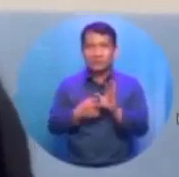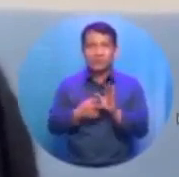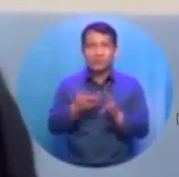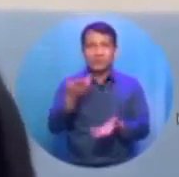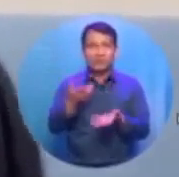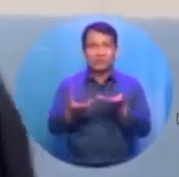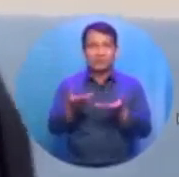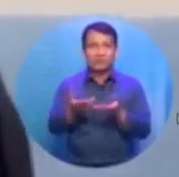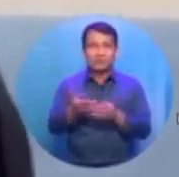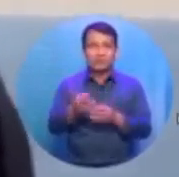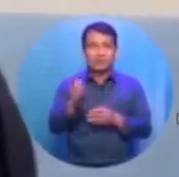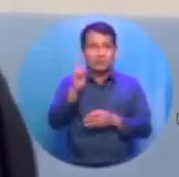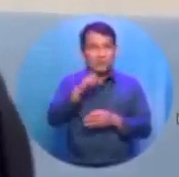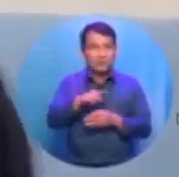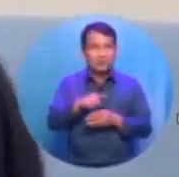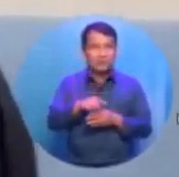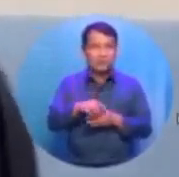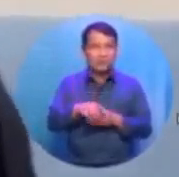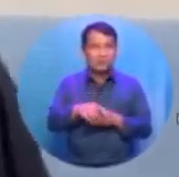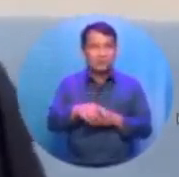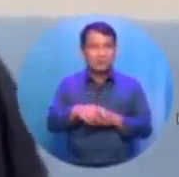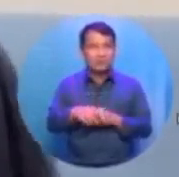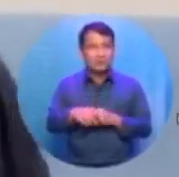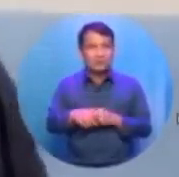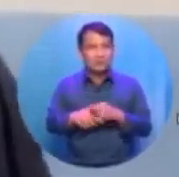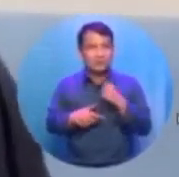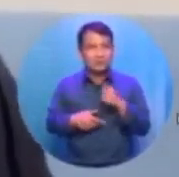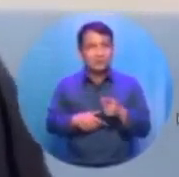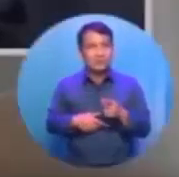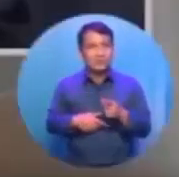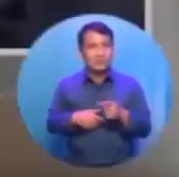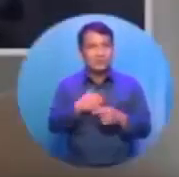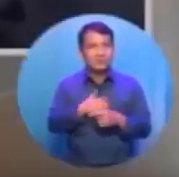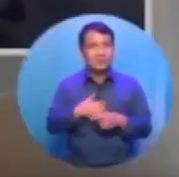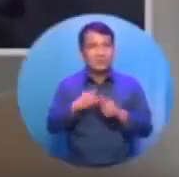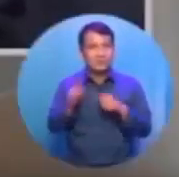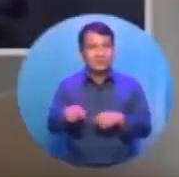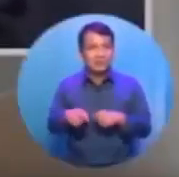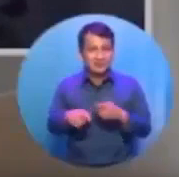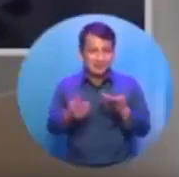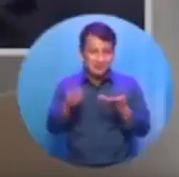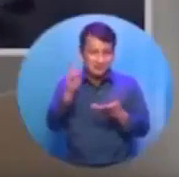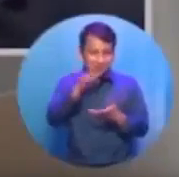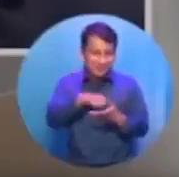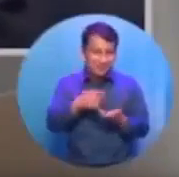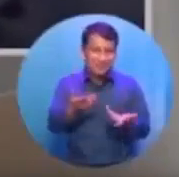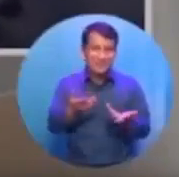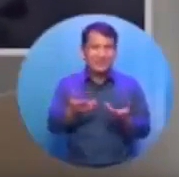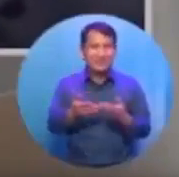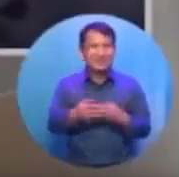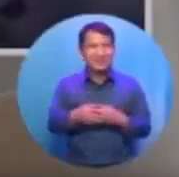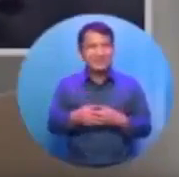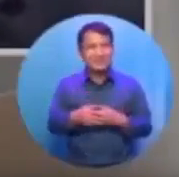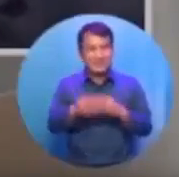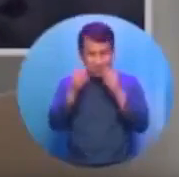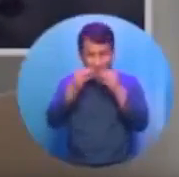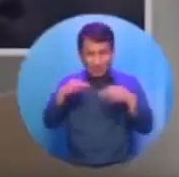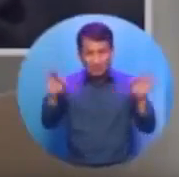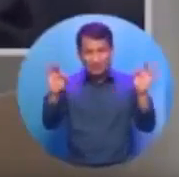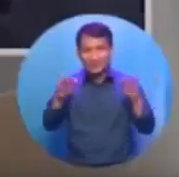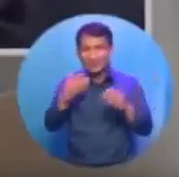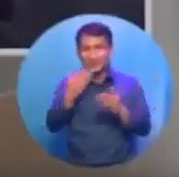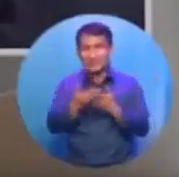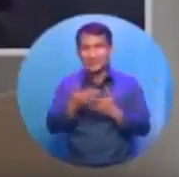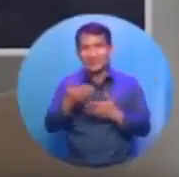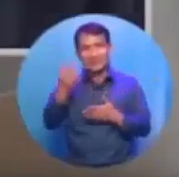think dumudulas na lang to. Mas madulas pa sa hito itong respondent natin, Sir Rafi, ngayon. Ayun, madulas pa sa hito sa Palos. Salamat,